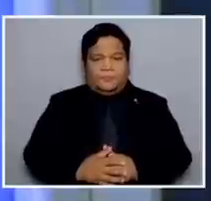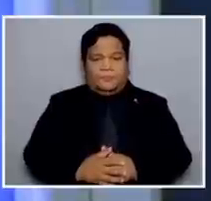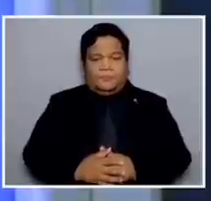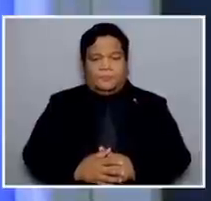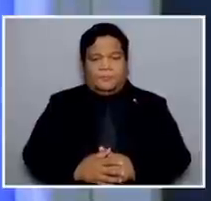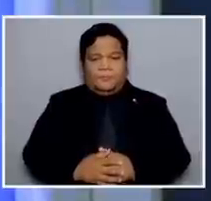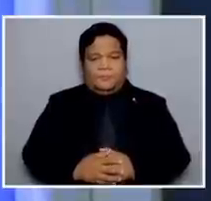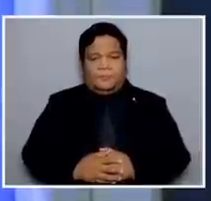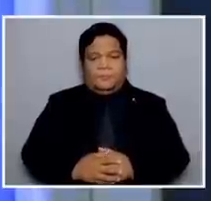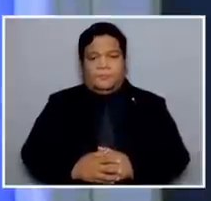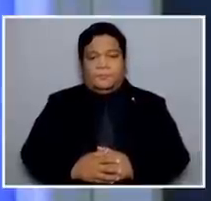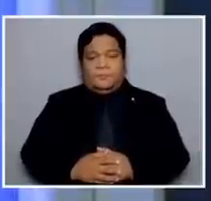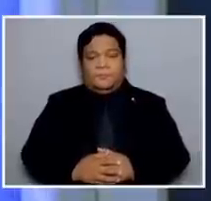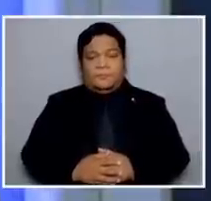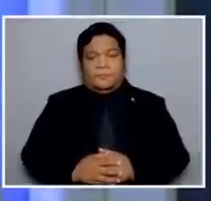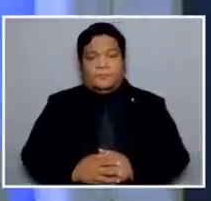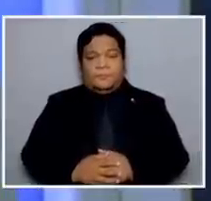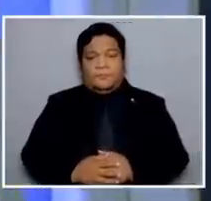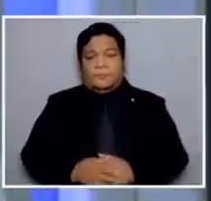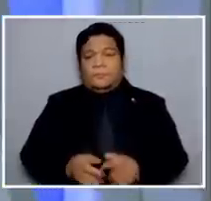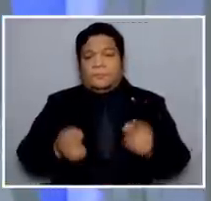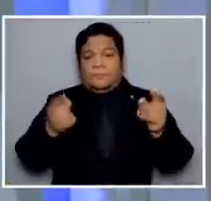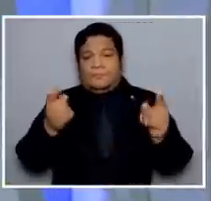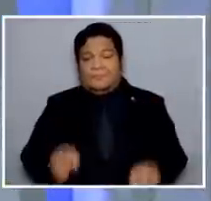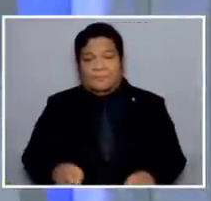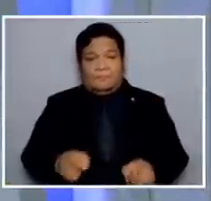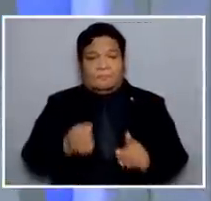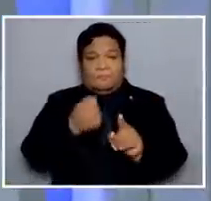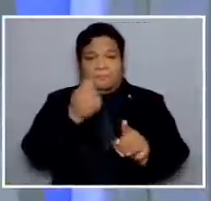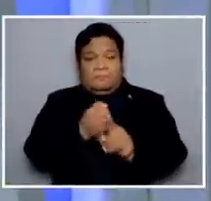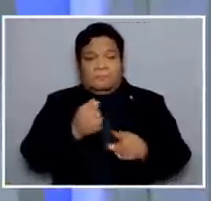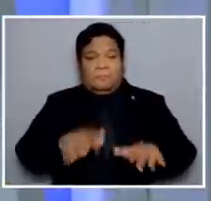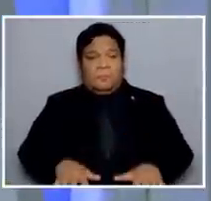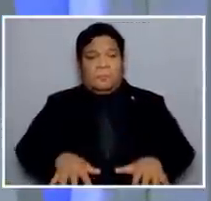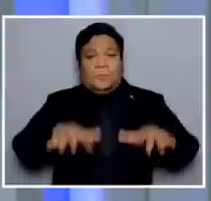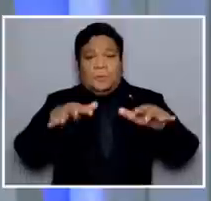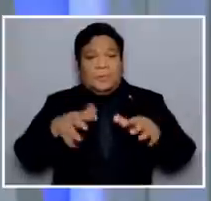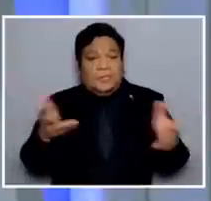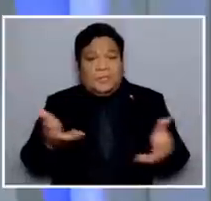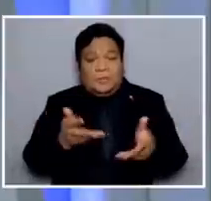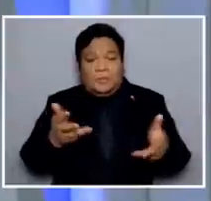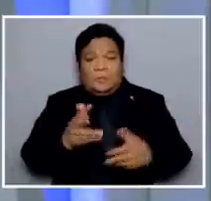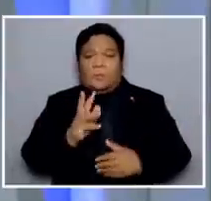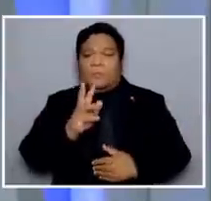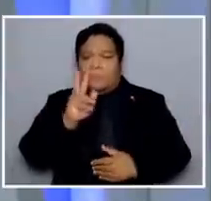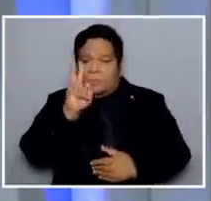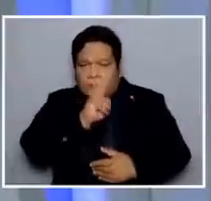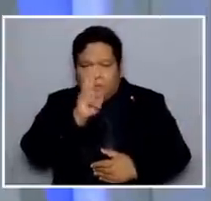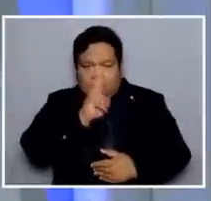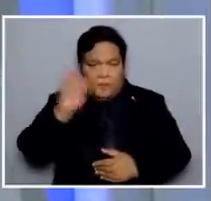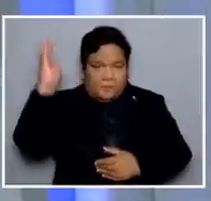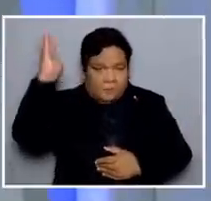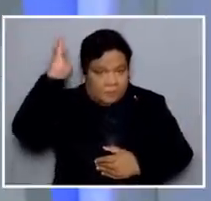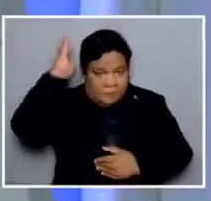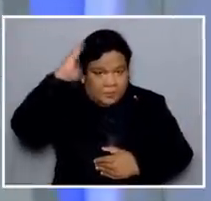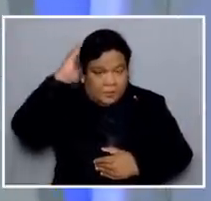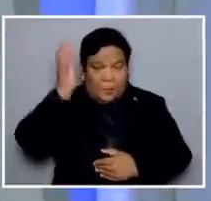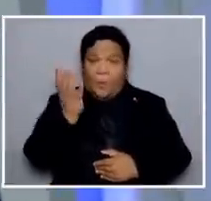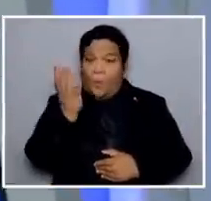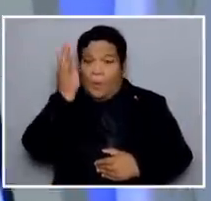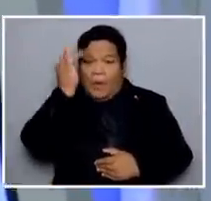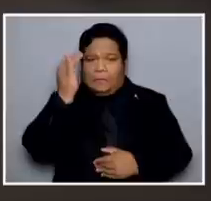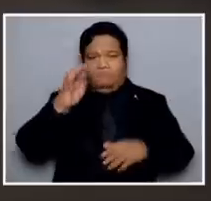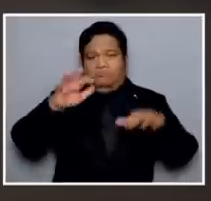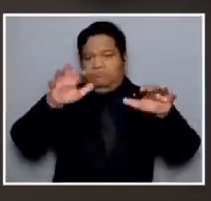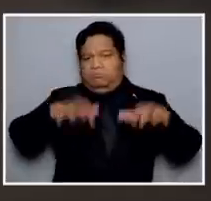At binaha po ang ilang lugar sa Visayas at Mindanao dahil sa walang tigil na pag-ulan na nararanasan doon. Sa bayan